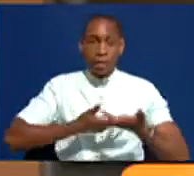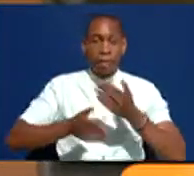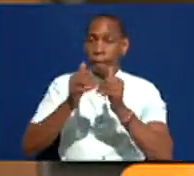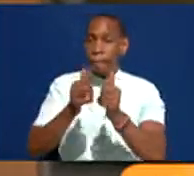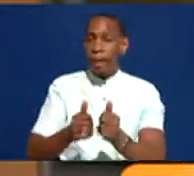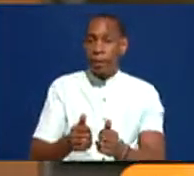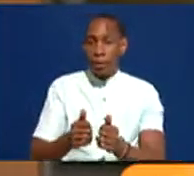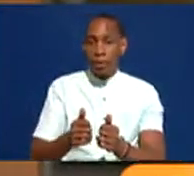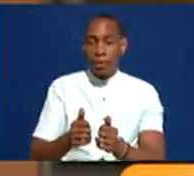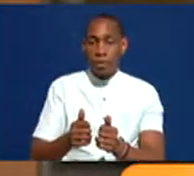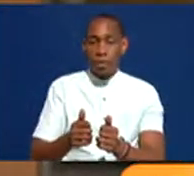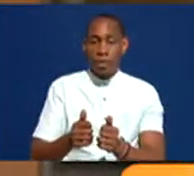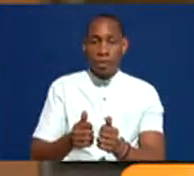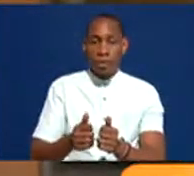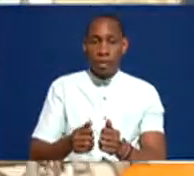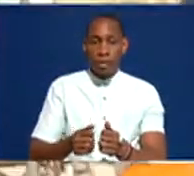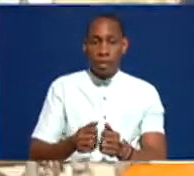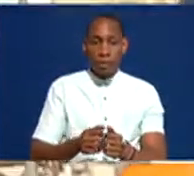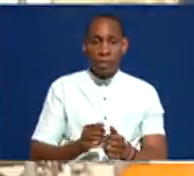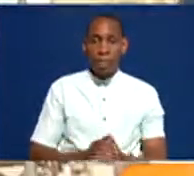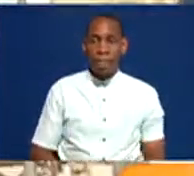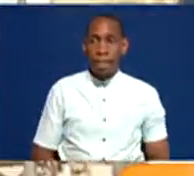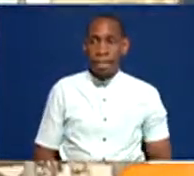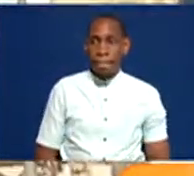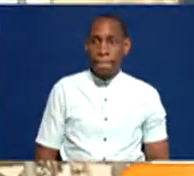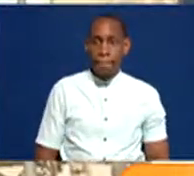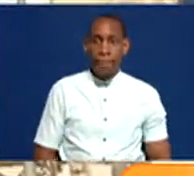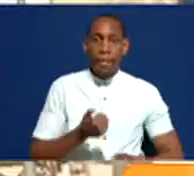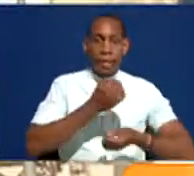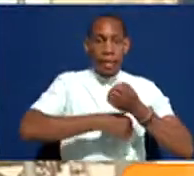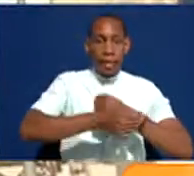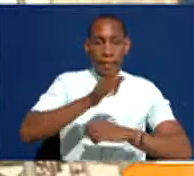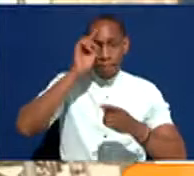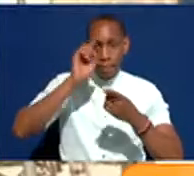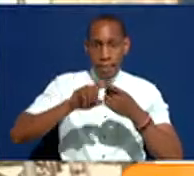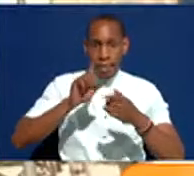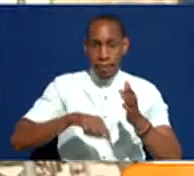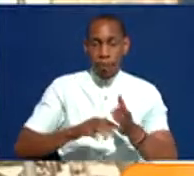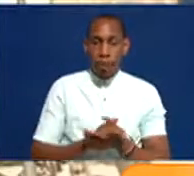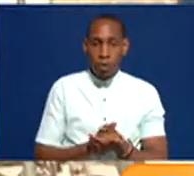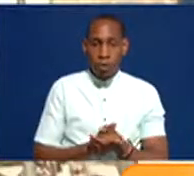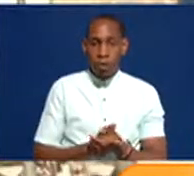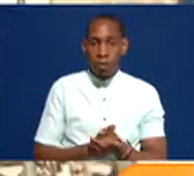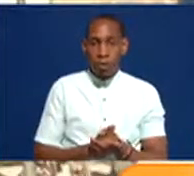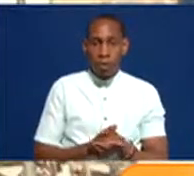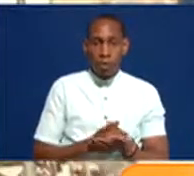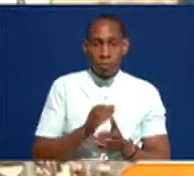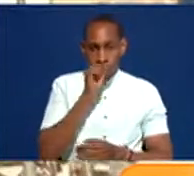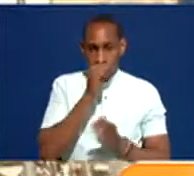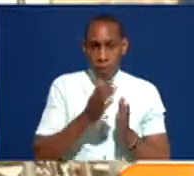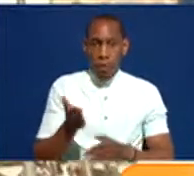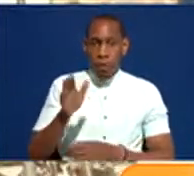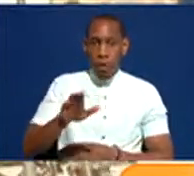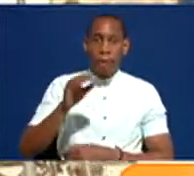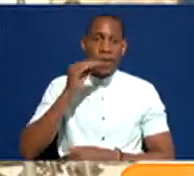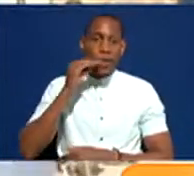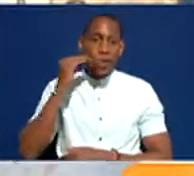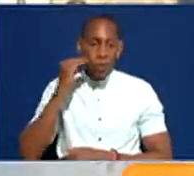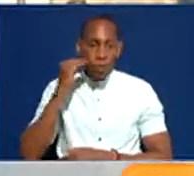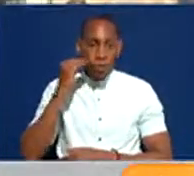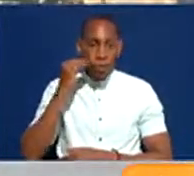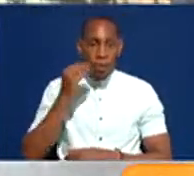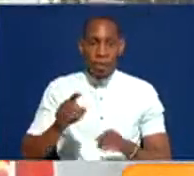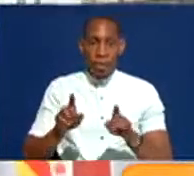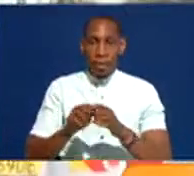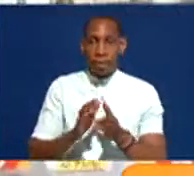naye, hujamfanyia mtoto counseling. Ni jitihada zinazolenga kutoa hamasa kwa vijana hao wakiondolewa mjini na kurejeshwa kwa jamaa zao,